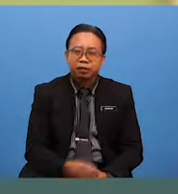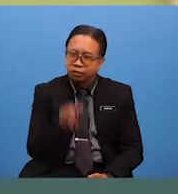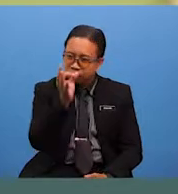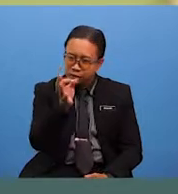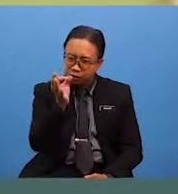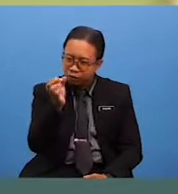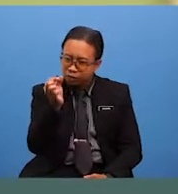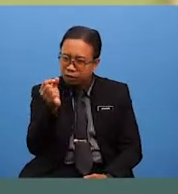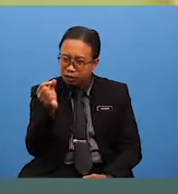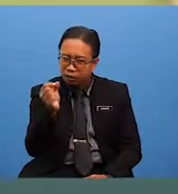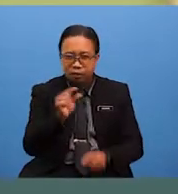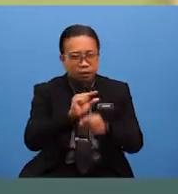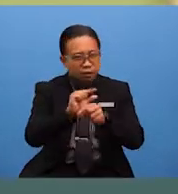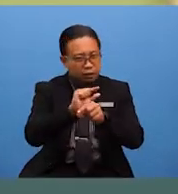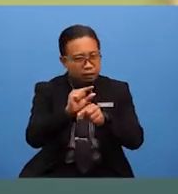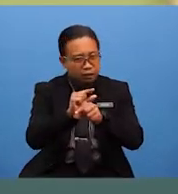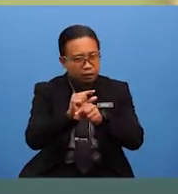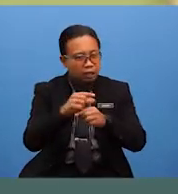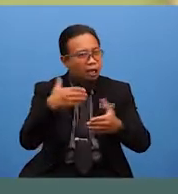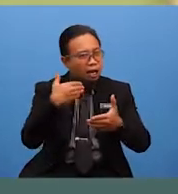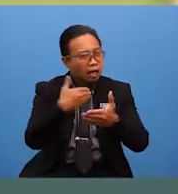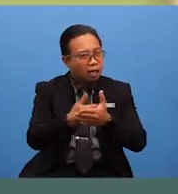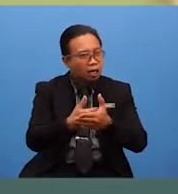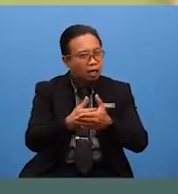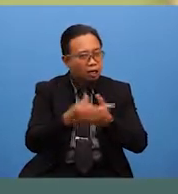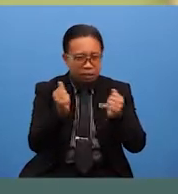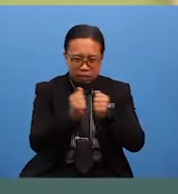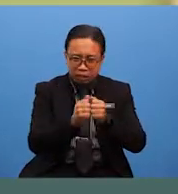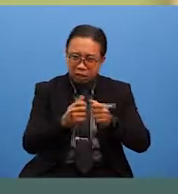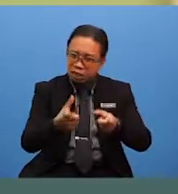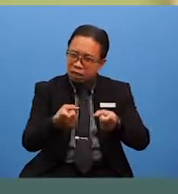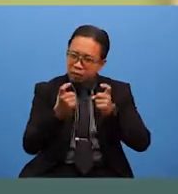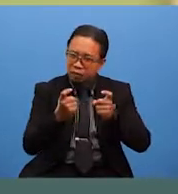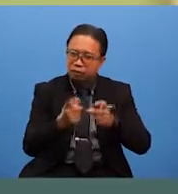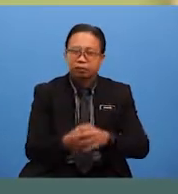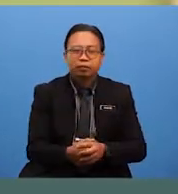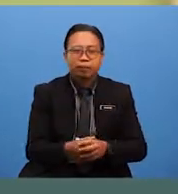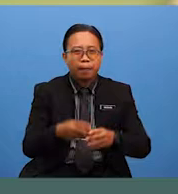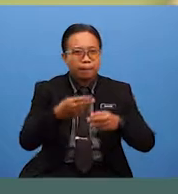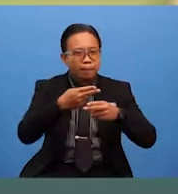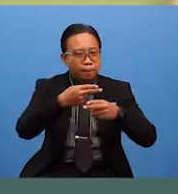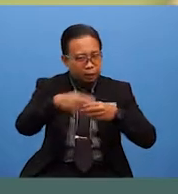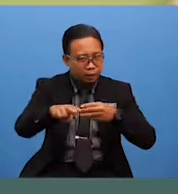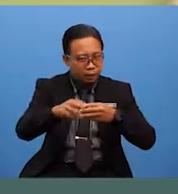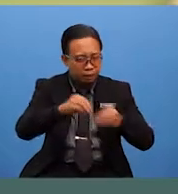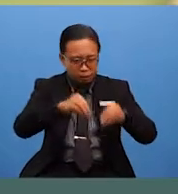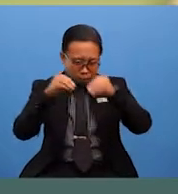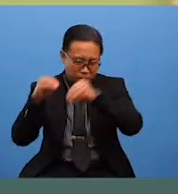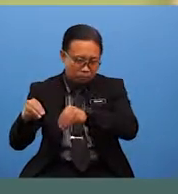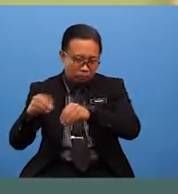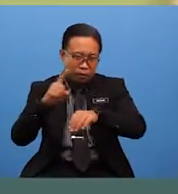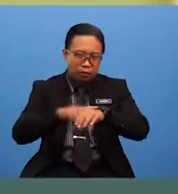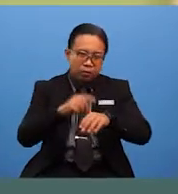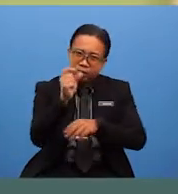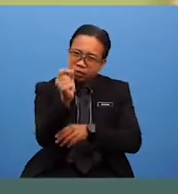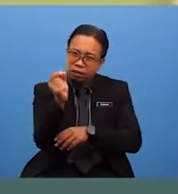akan bergetar dan berlangganan dengan lebih cepat seterusnya memindahkan hable kepada Zara Zara